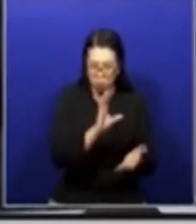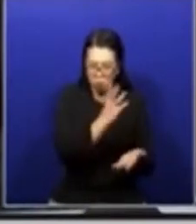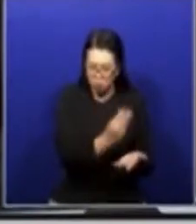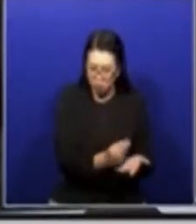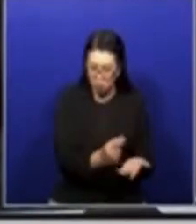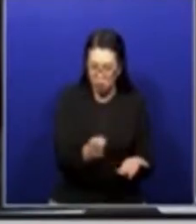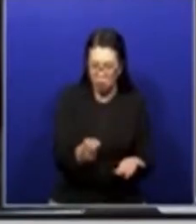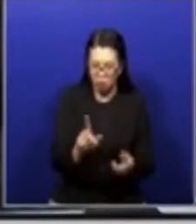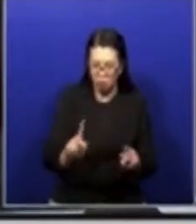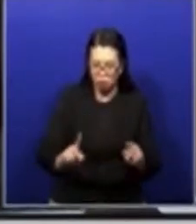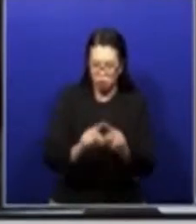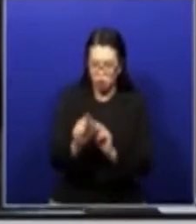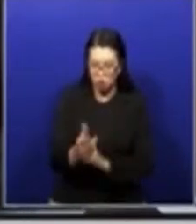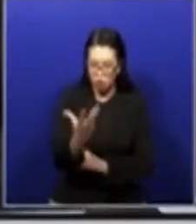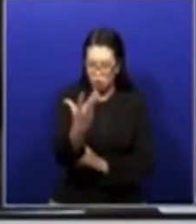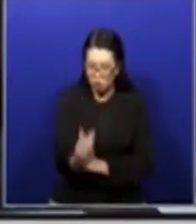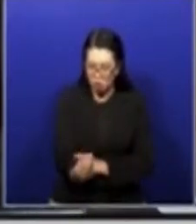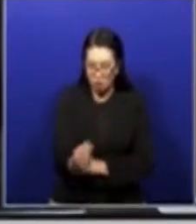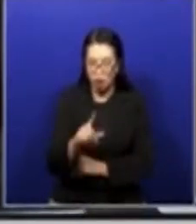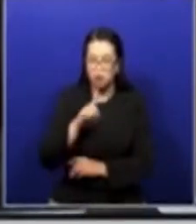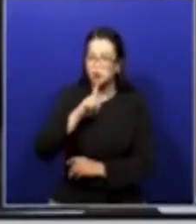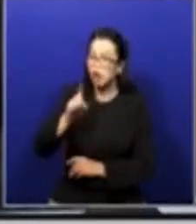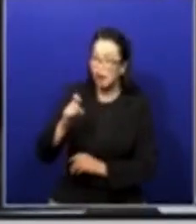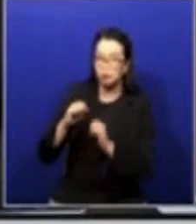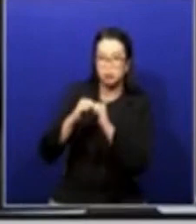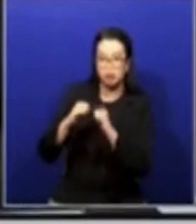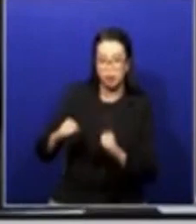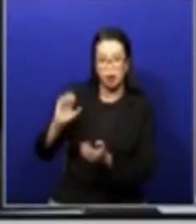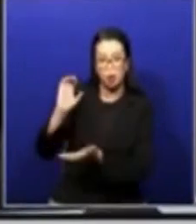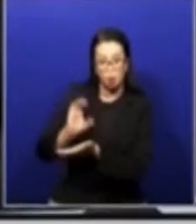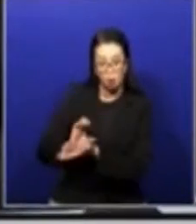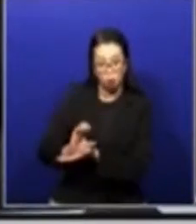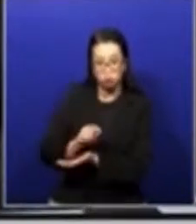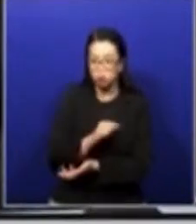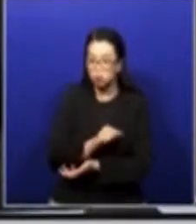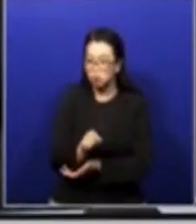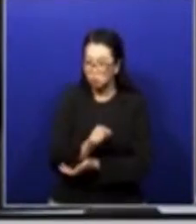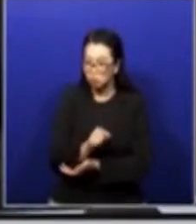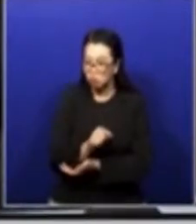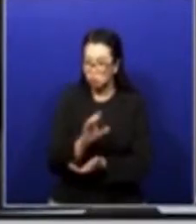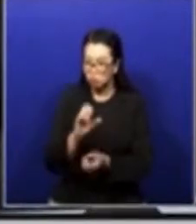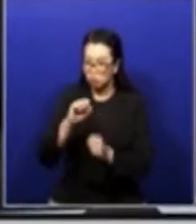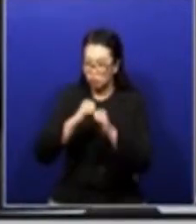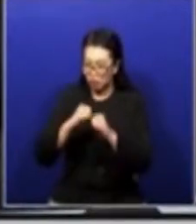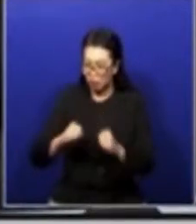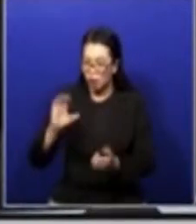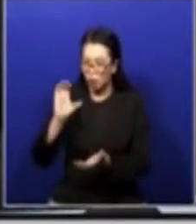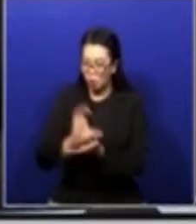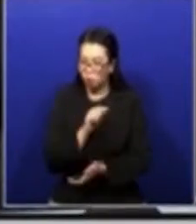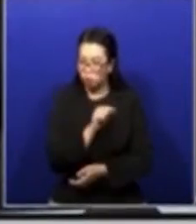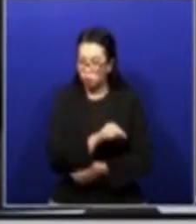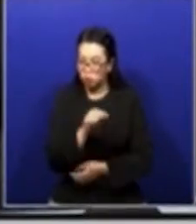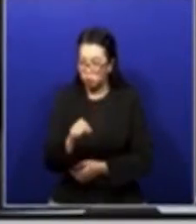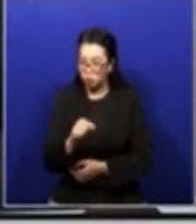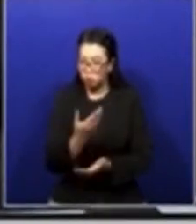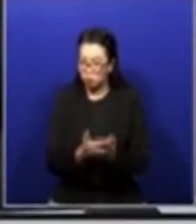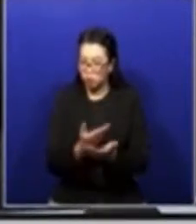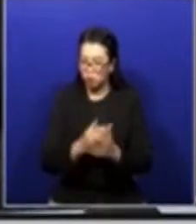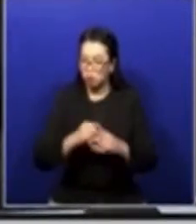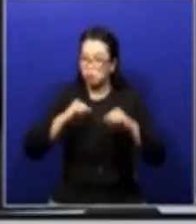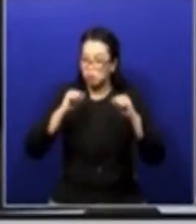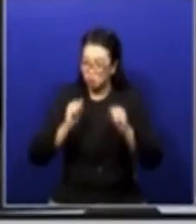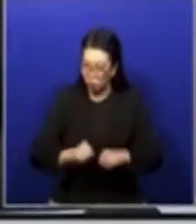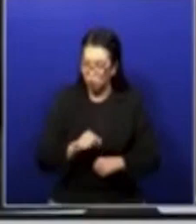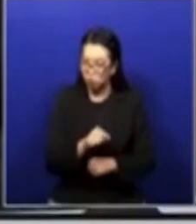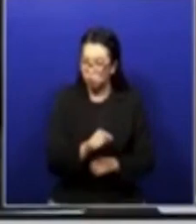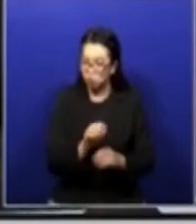และท่านก็หันไปถามสำนักงบประมาณว่านี่คือสิ่งที่สำนักงบประมาณมองว่าตรงตามมติครม.หรือ